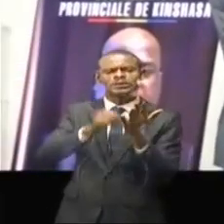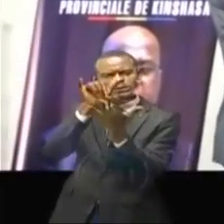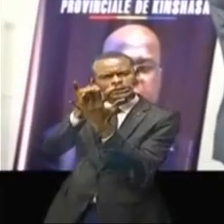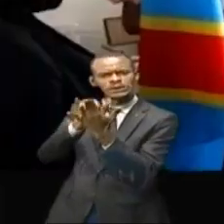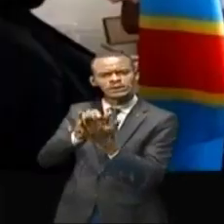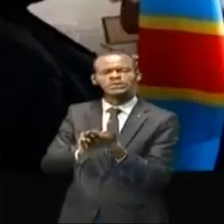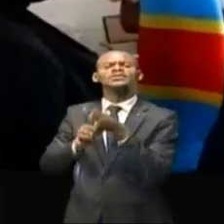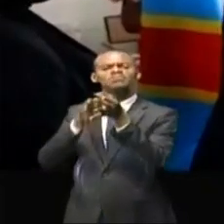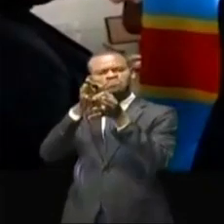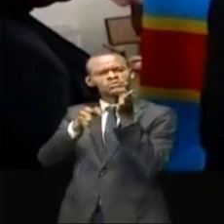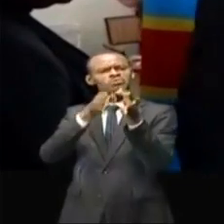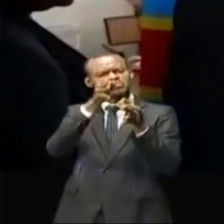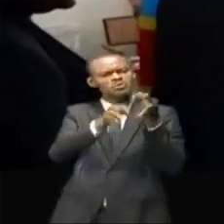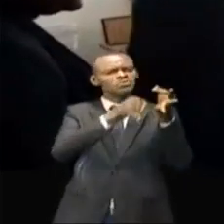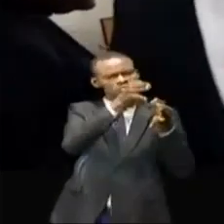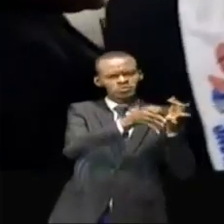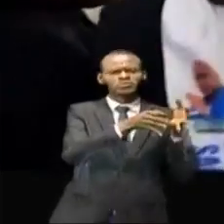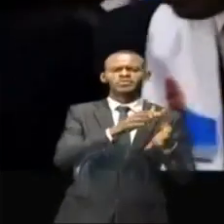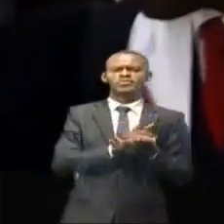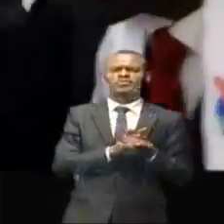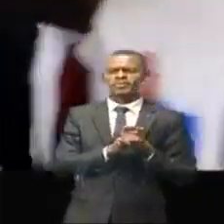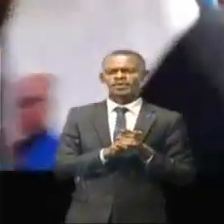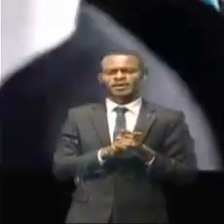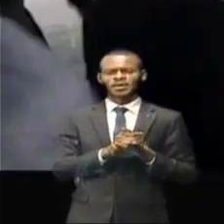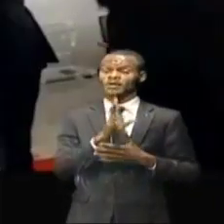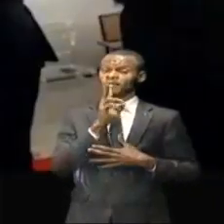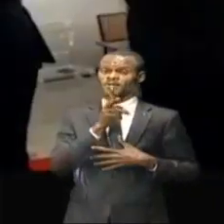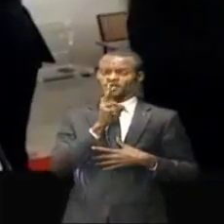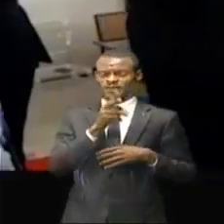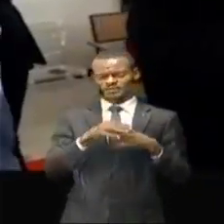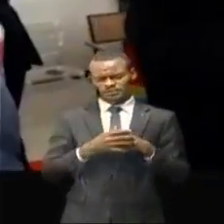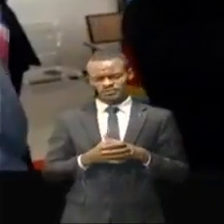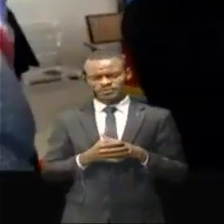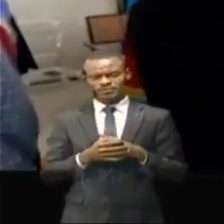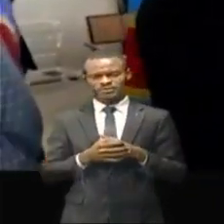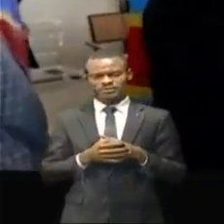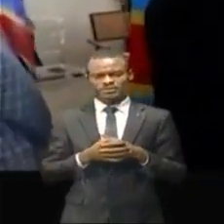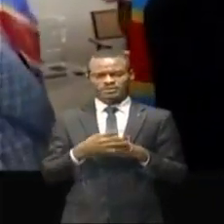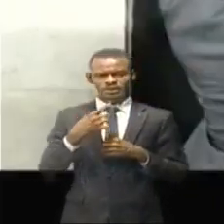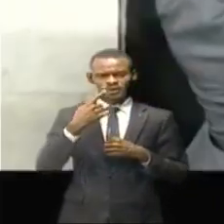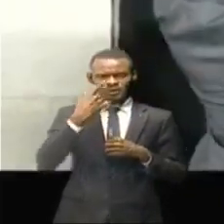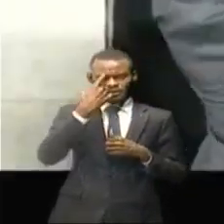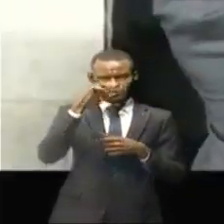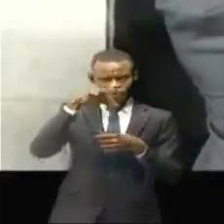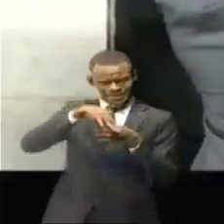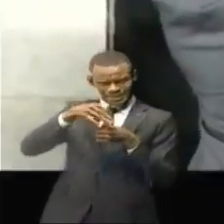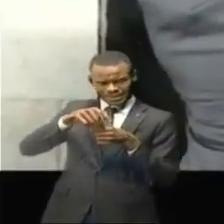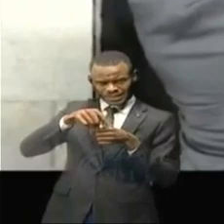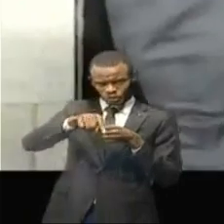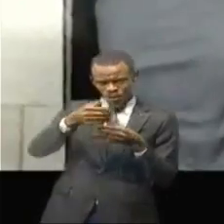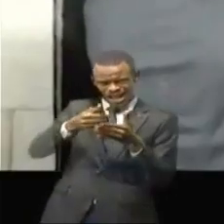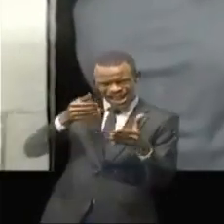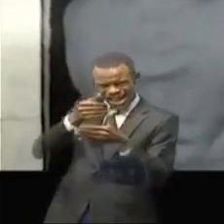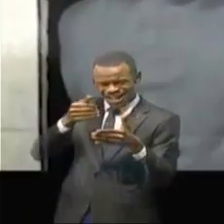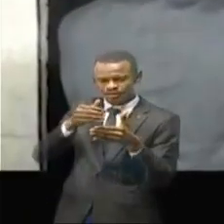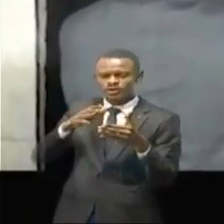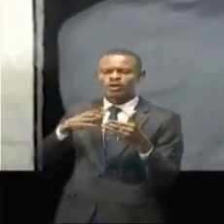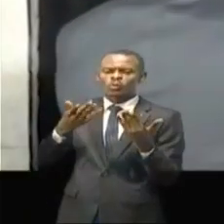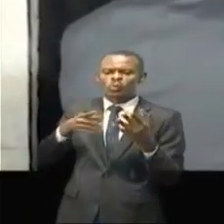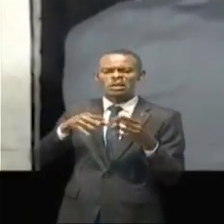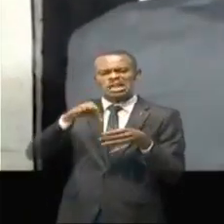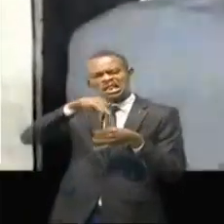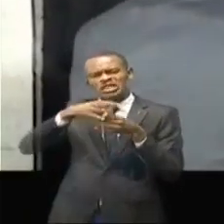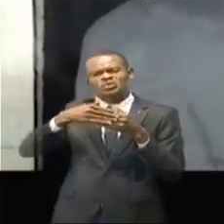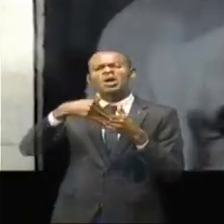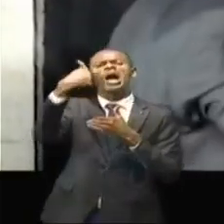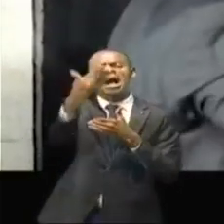se familiarisant avec le cadre normatif sous les opérations préélectorales, électorales et post-électorales, tel est